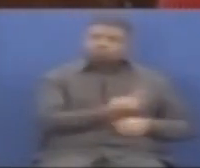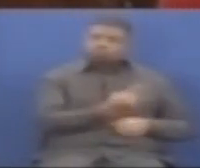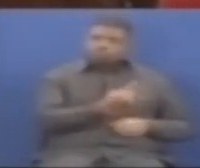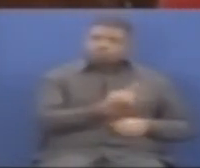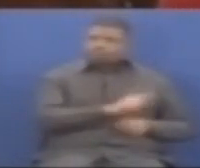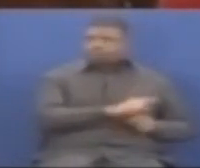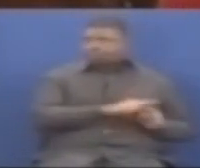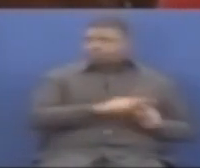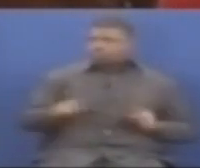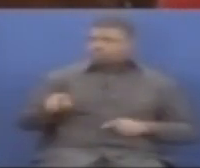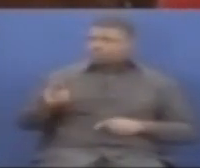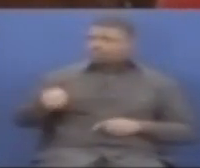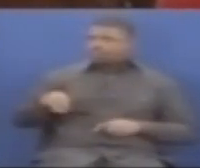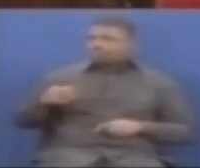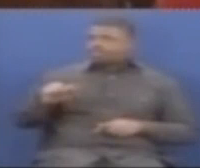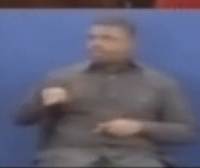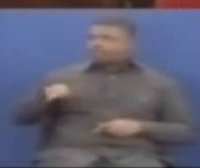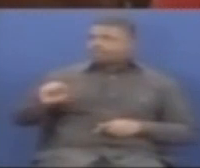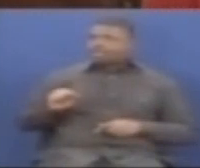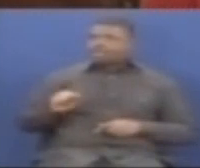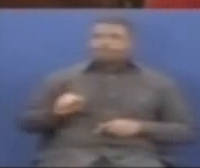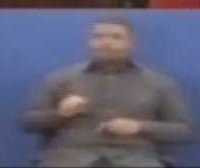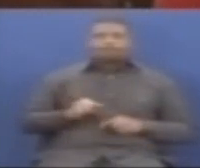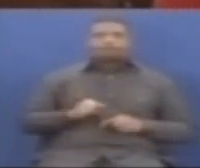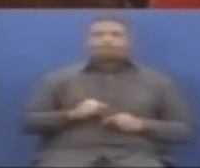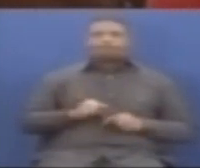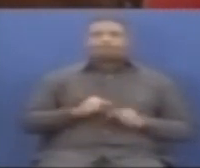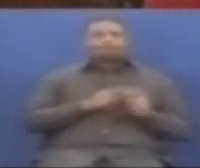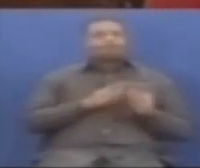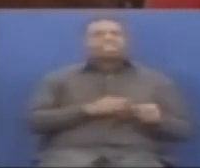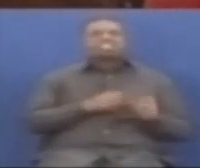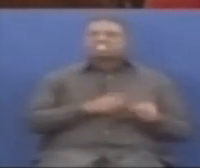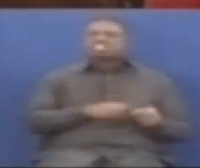Mheshimiwa naibu waziri wa ujenzi, uchukuzi na mawasiliano, majibu.